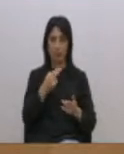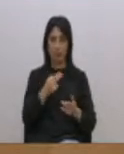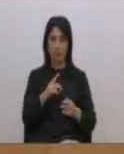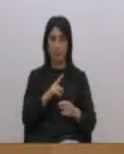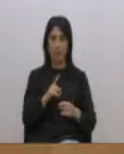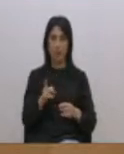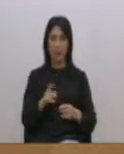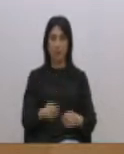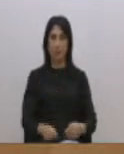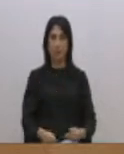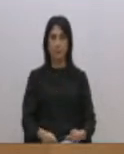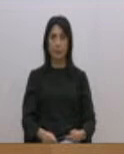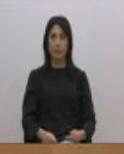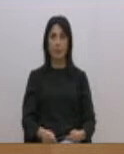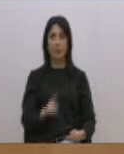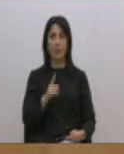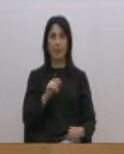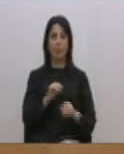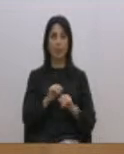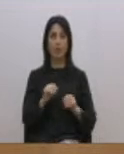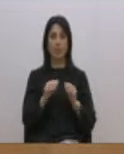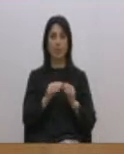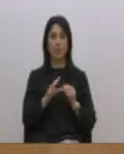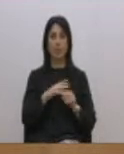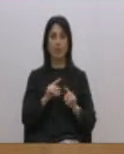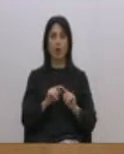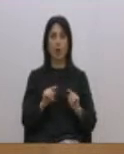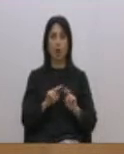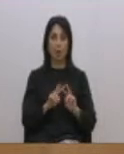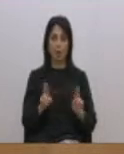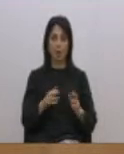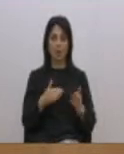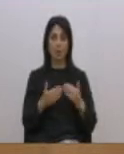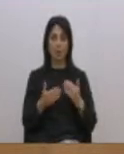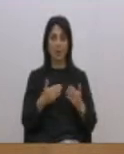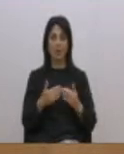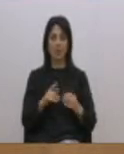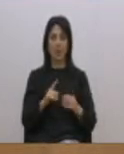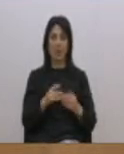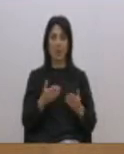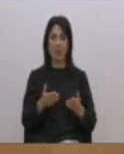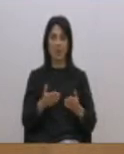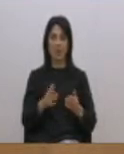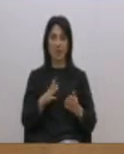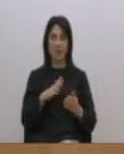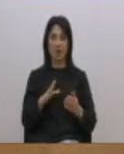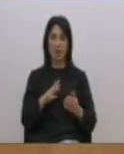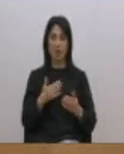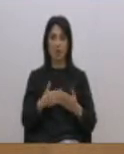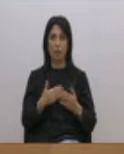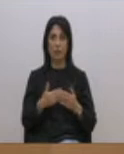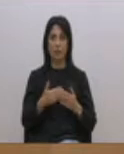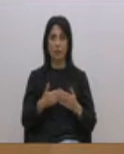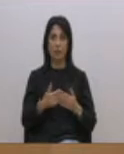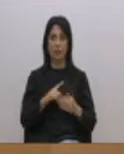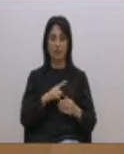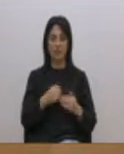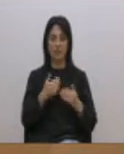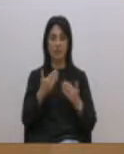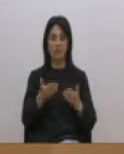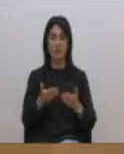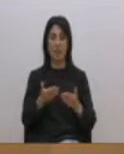მაგრამ რატომ არ შეიძლება იგივე იყოს ოპოზიციასთან მიმართებაში, რომ რაღაცნაირად არ იყოს, ასე ვთქვათ, სიმძლავრე,